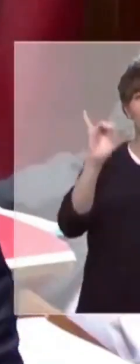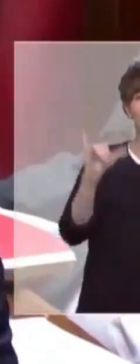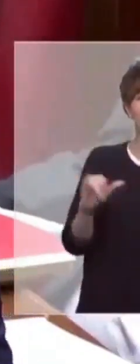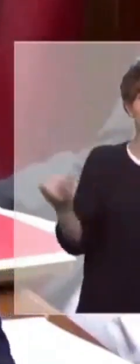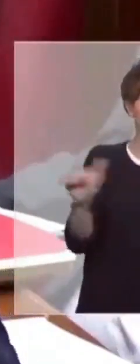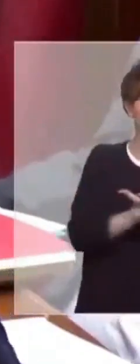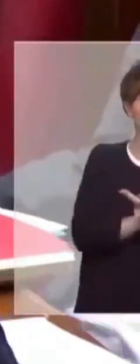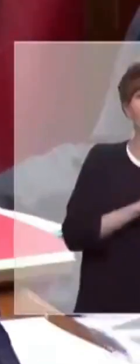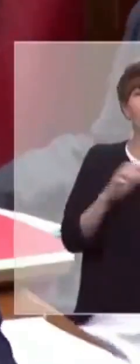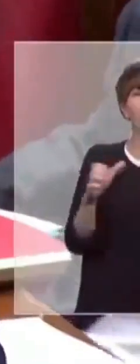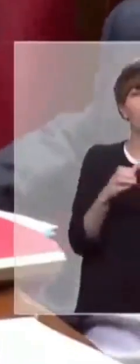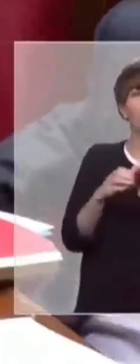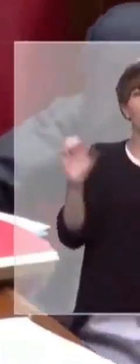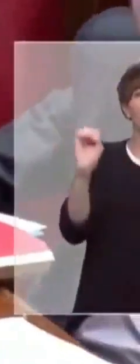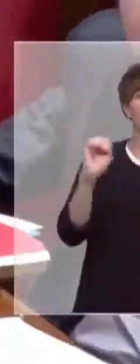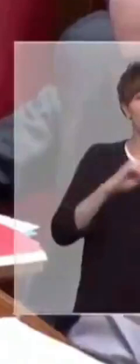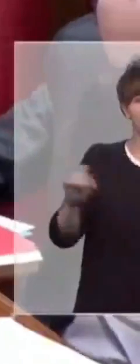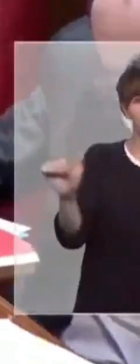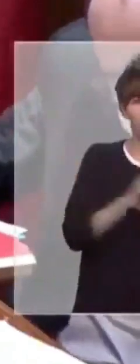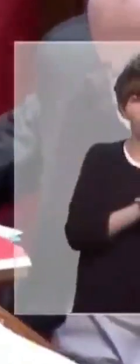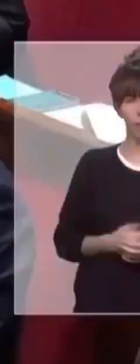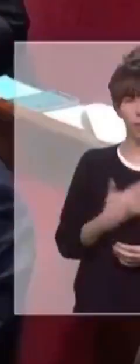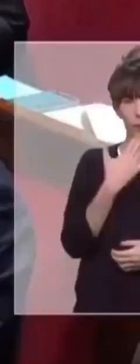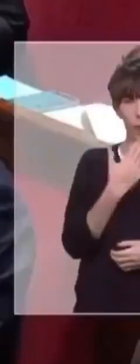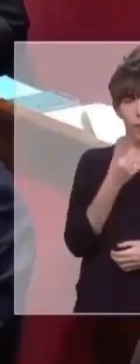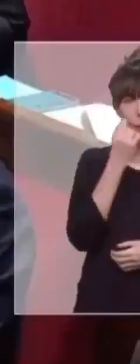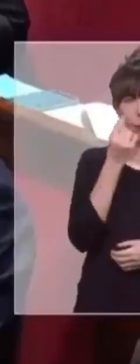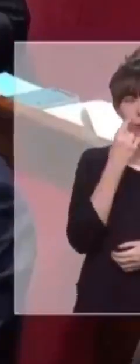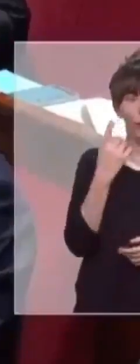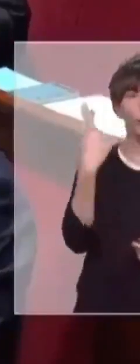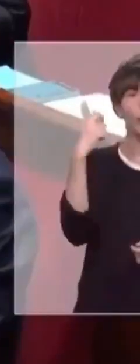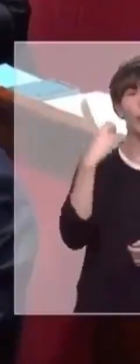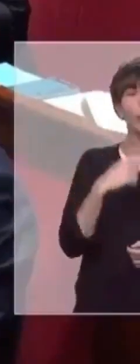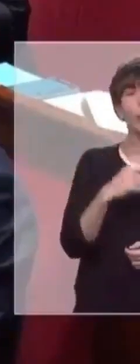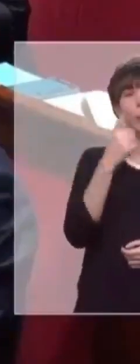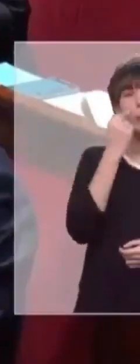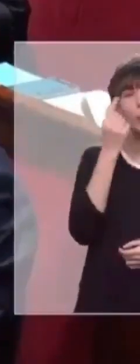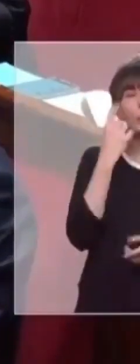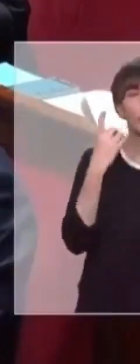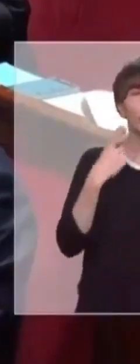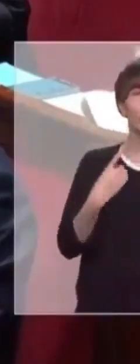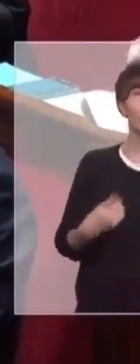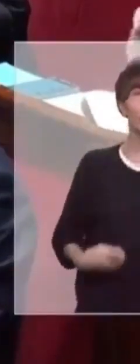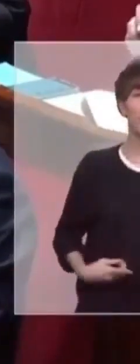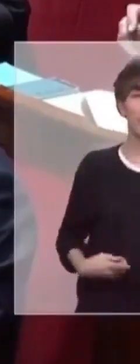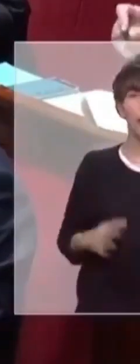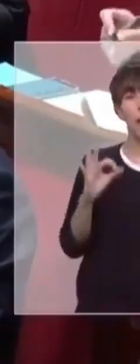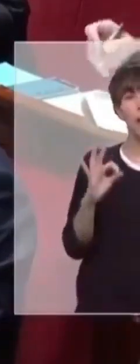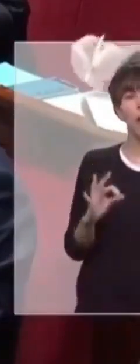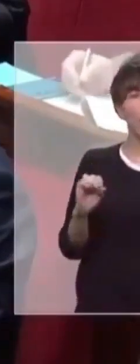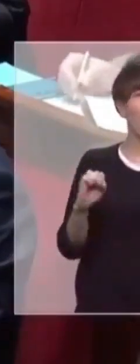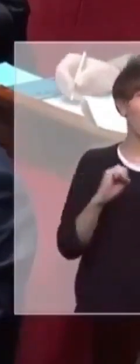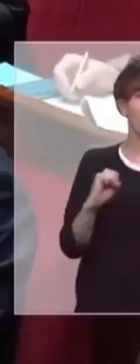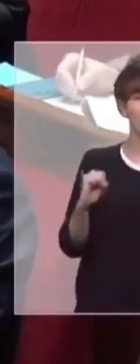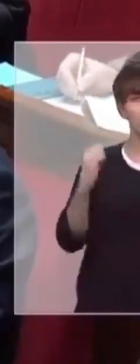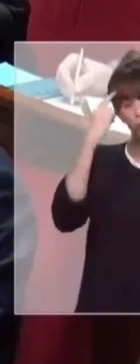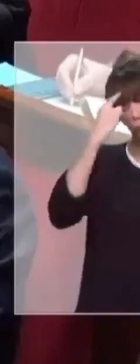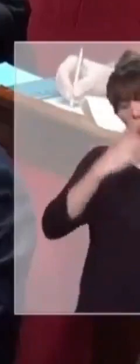من حلول شهر رمضان، وبالتالي دعوا المسلمين لفرنسا لأن يكونوا صفا واحدا وأن لا يتأثروا